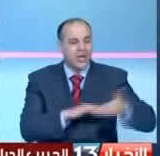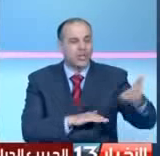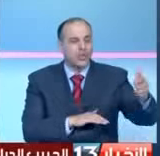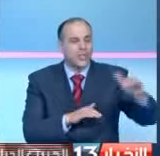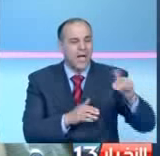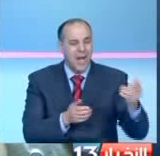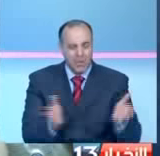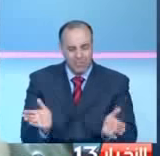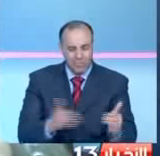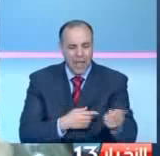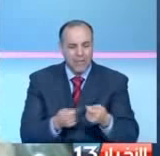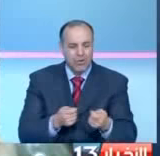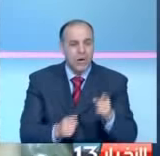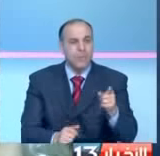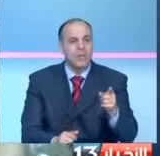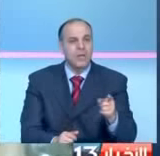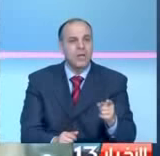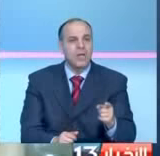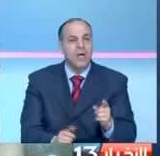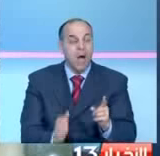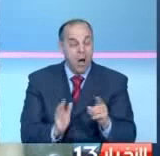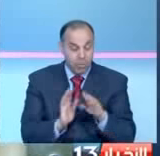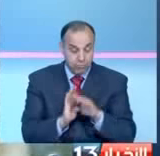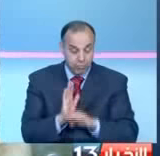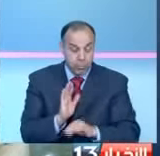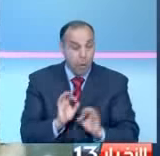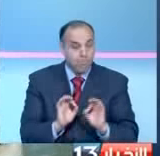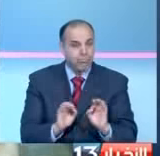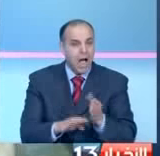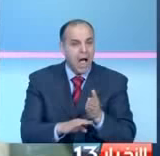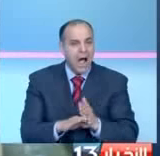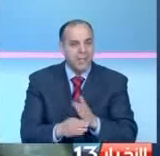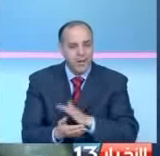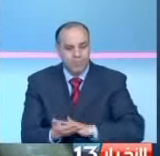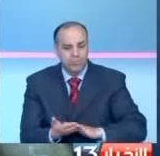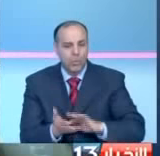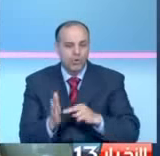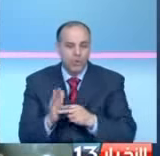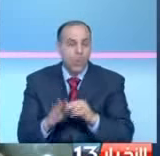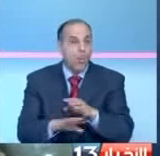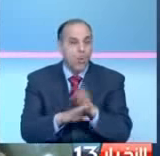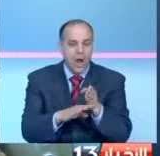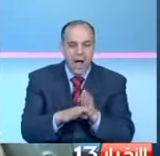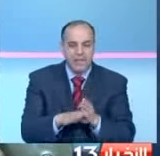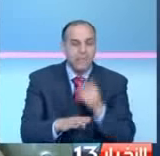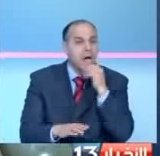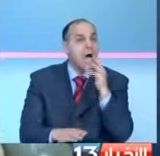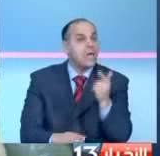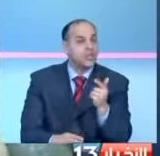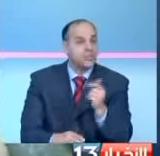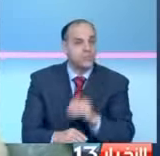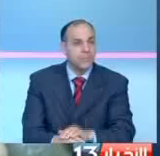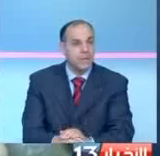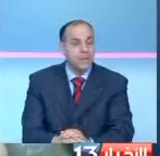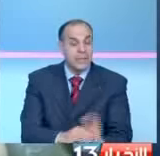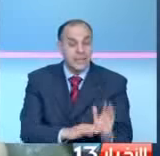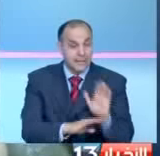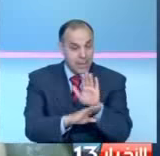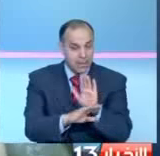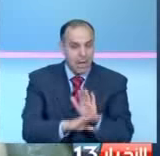أن يكون عندنا انفراستركتور يعني بنية تحتية للوجستية قادرة على أنها